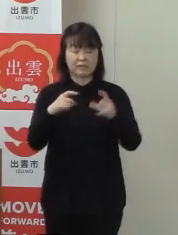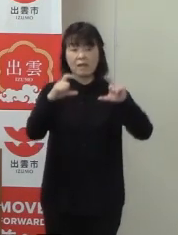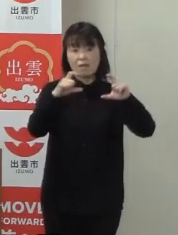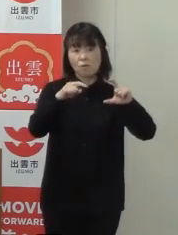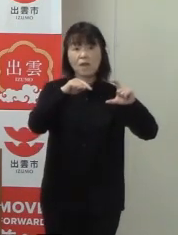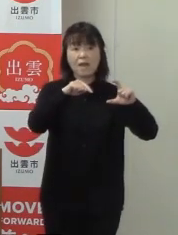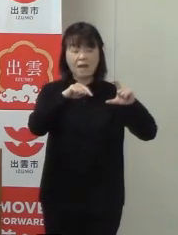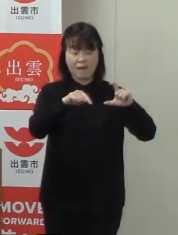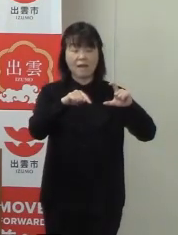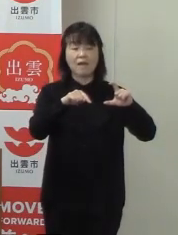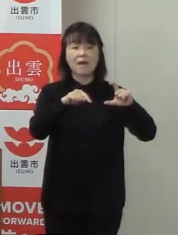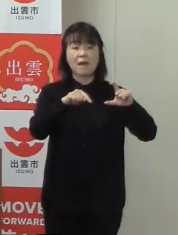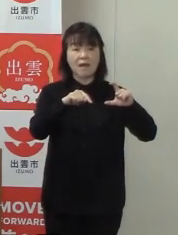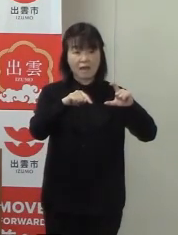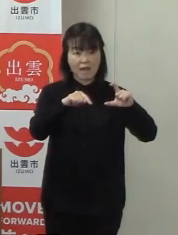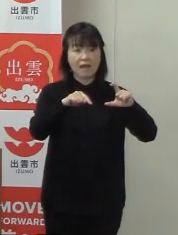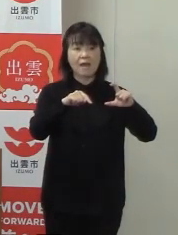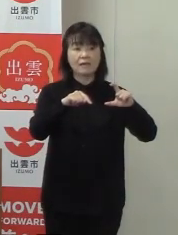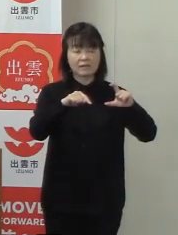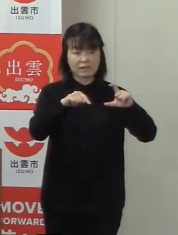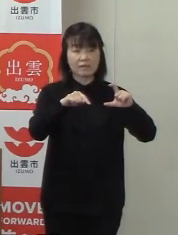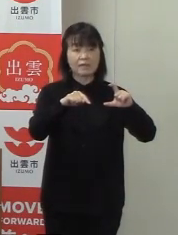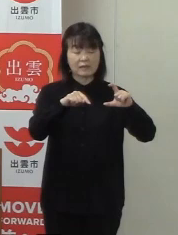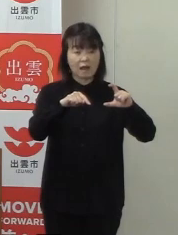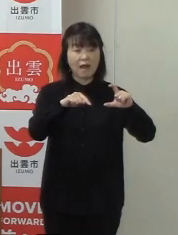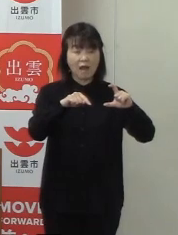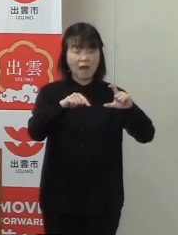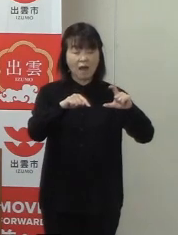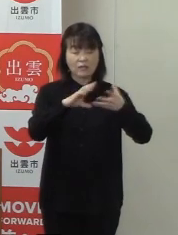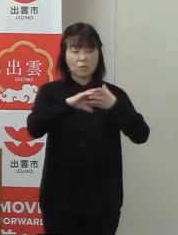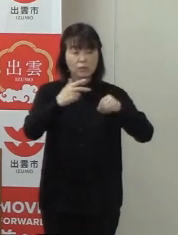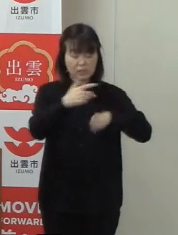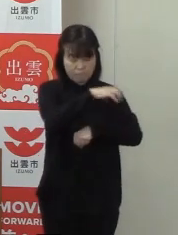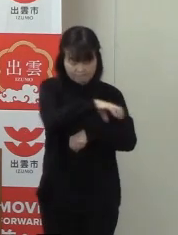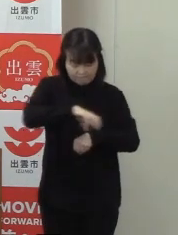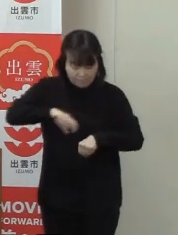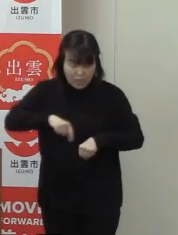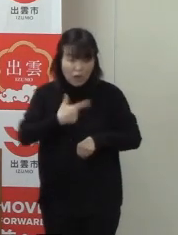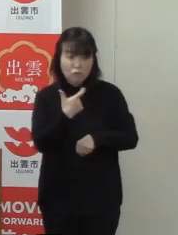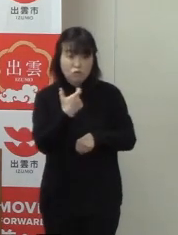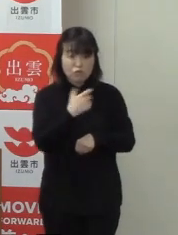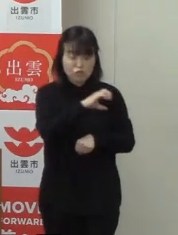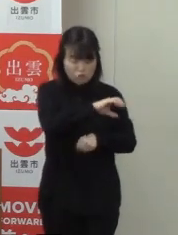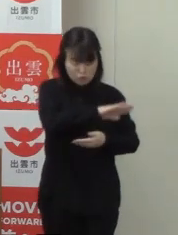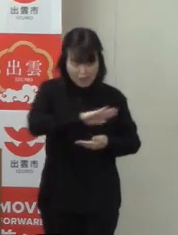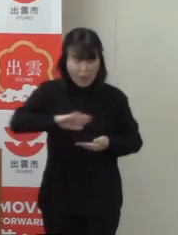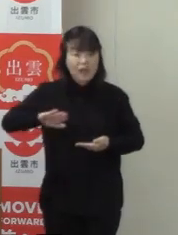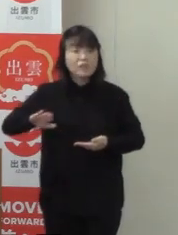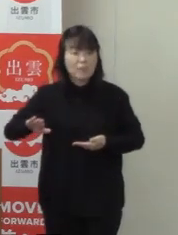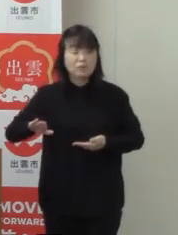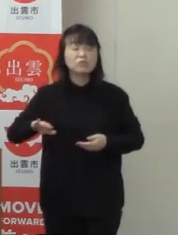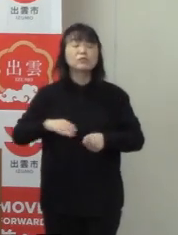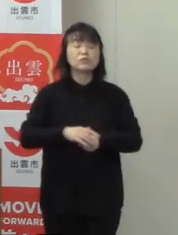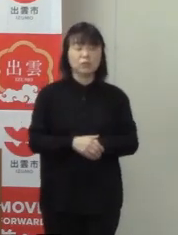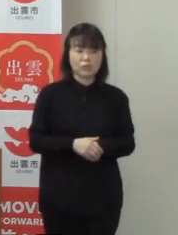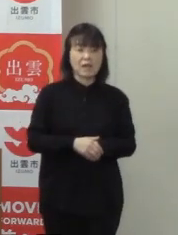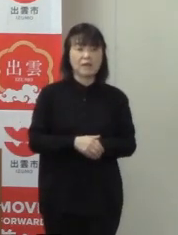あ、160の施設にいろいろと配ってありますので、そこで、